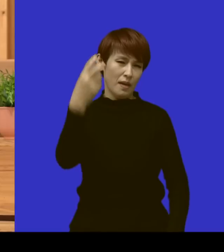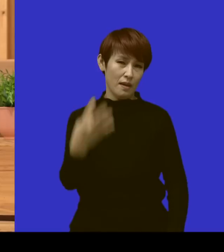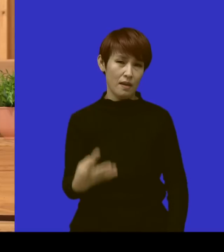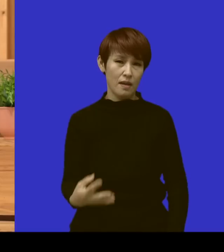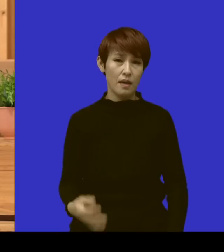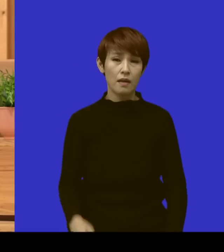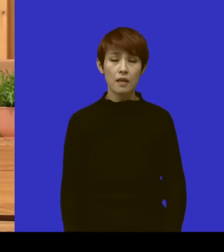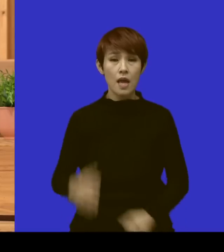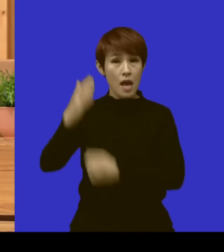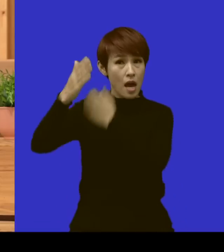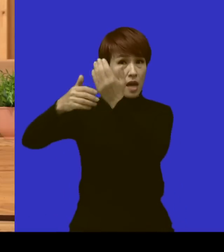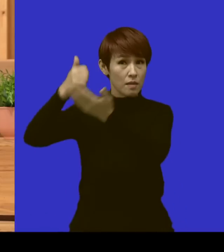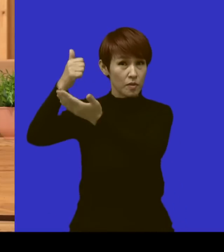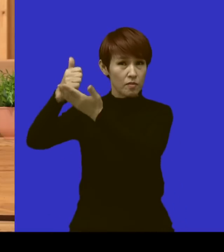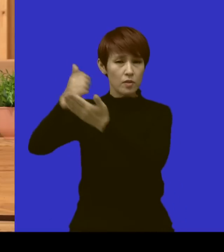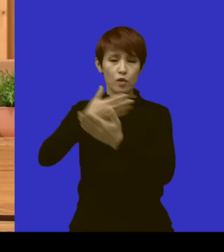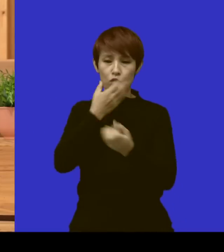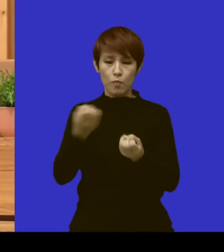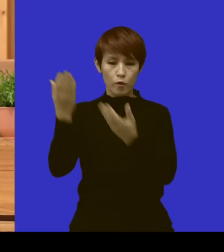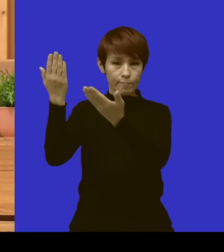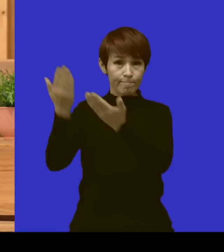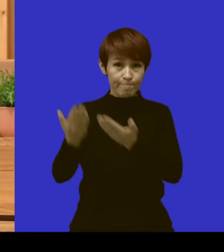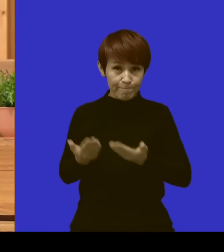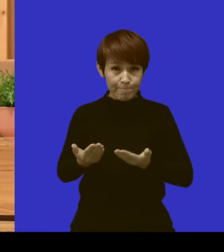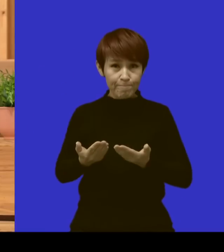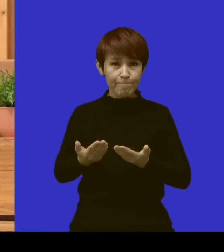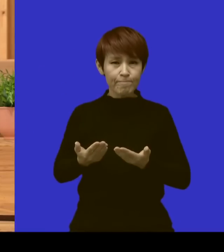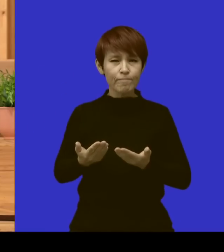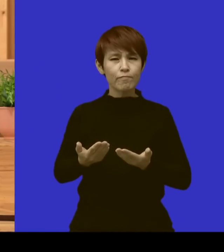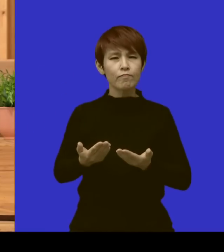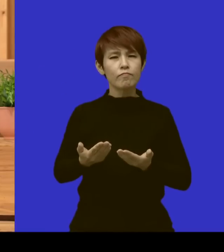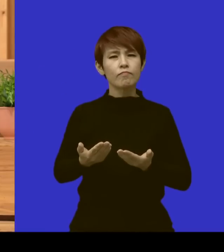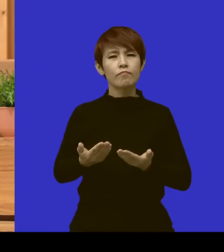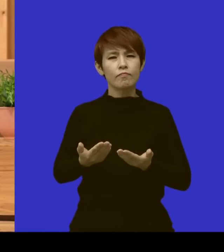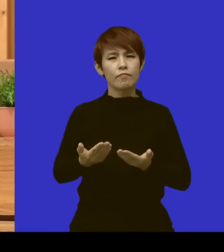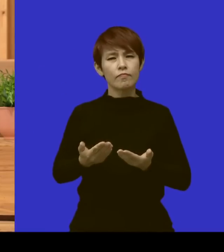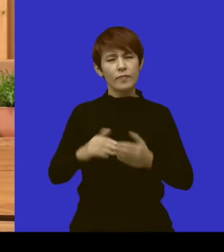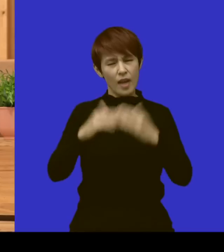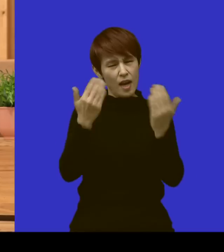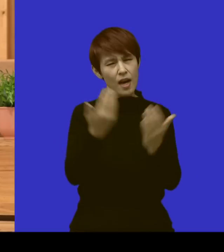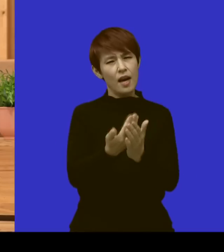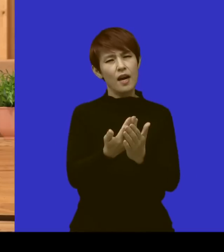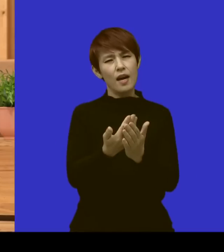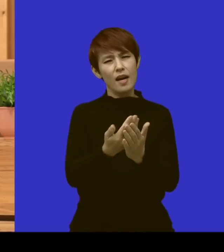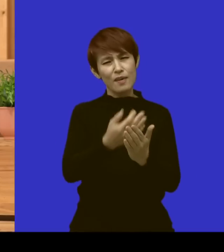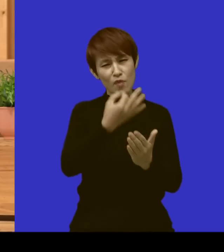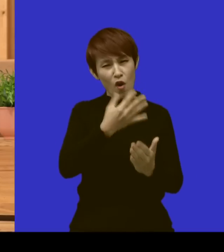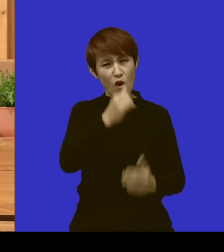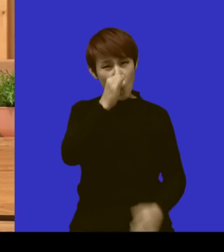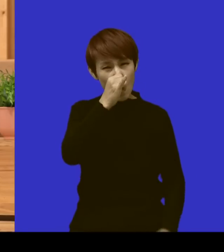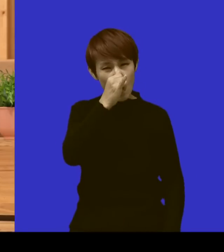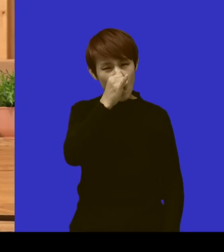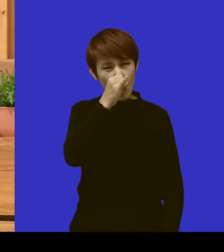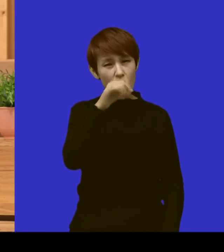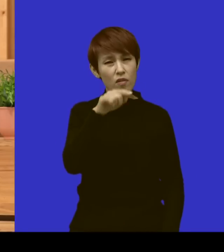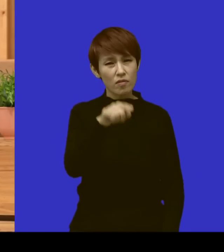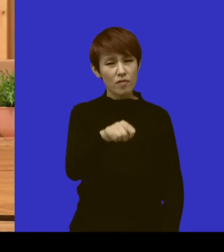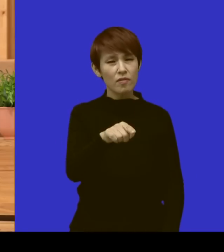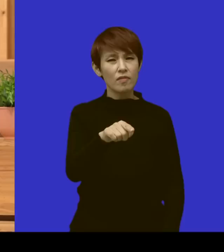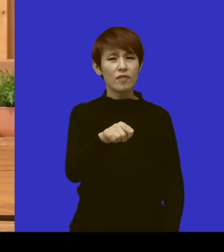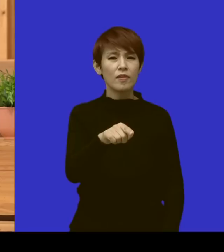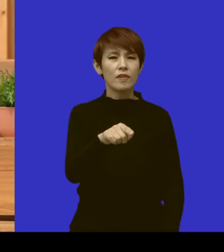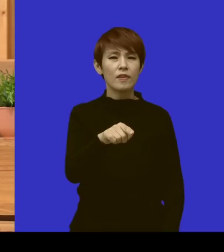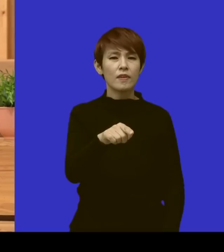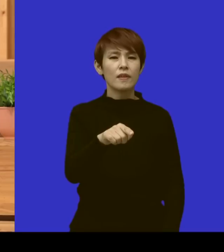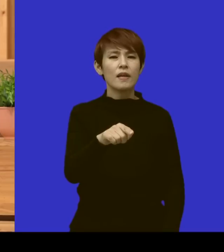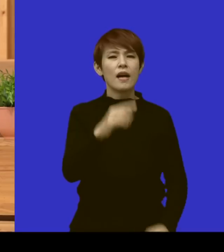하나님은 나에게 그 축복을 주심으로 해서 하나님은 어느 가정에게나 핸디캡을 주셨지만 그것이 핸디캡이란 세상의 단어로 표현이